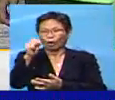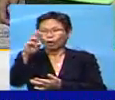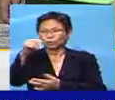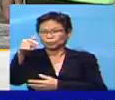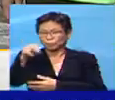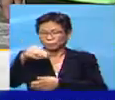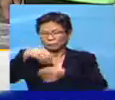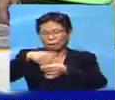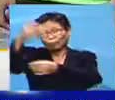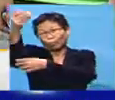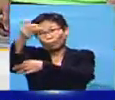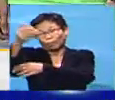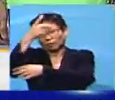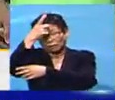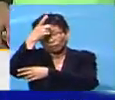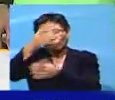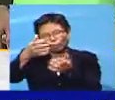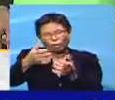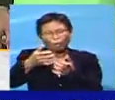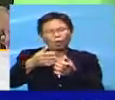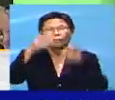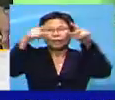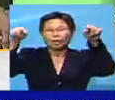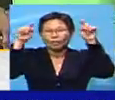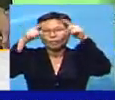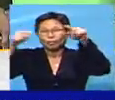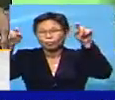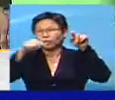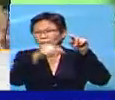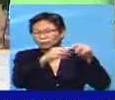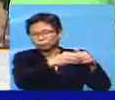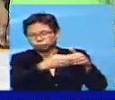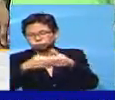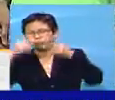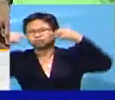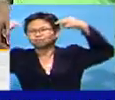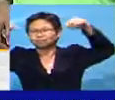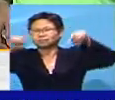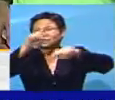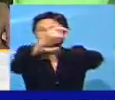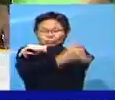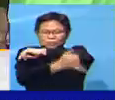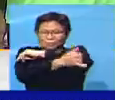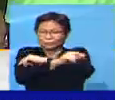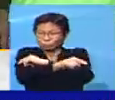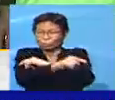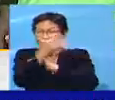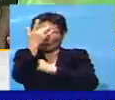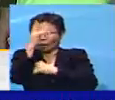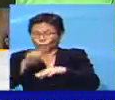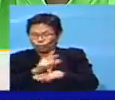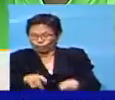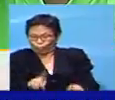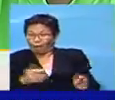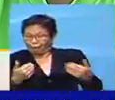tempat dat Osman mahu mahasiswa yang merupakan tonggak kejayaan sesebuah negara bijak menggunakan